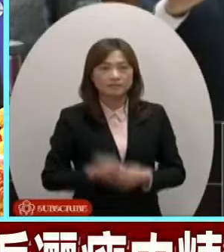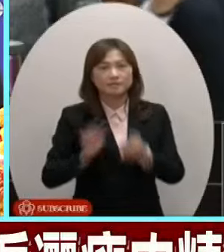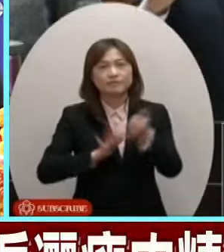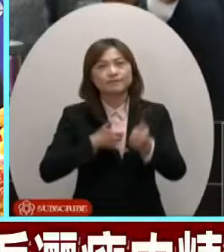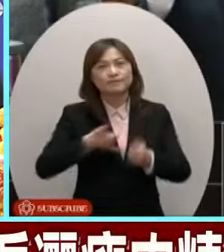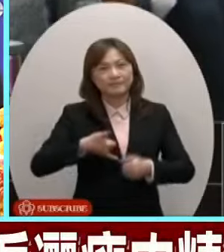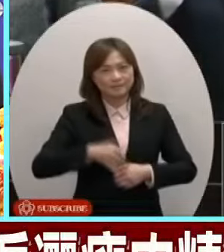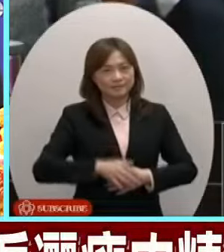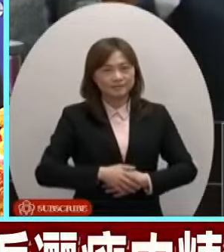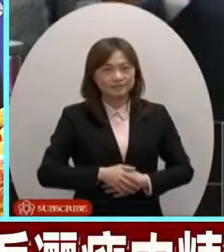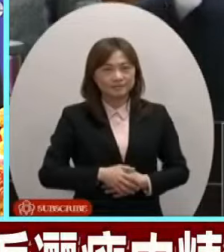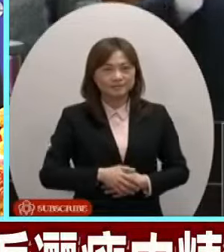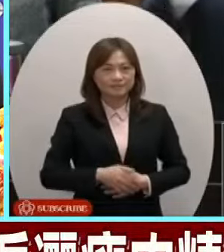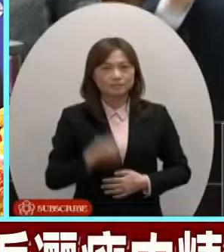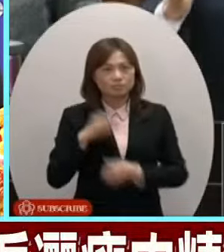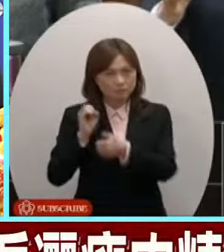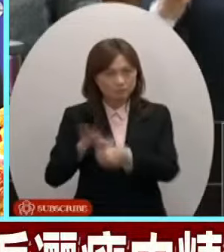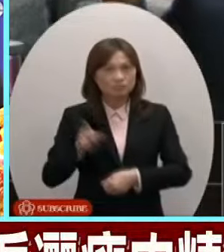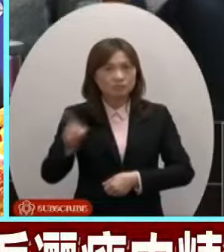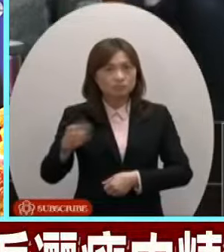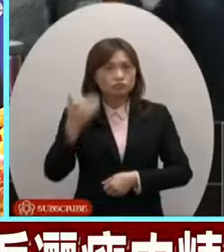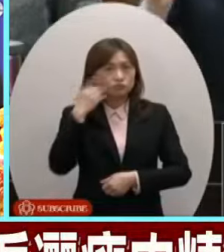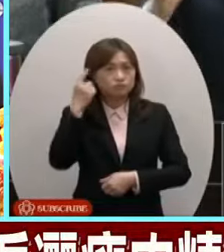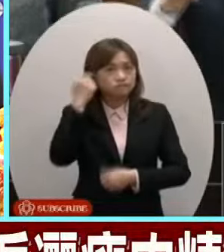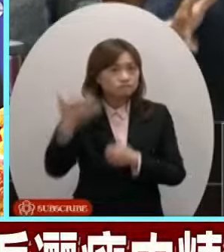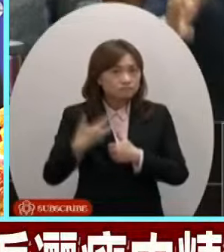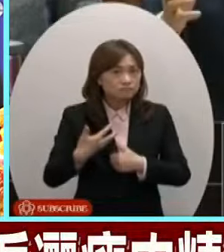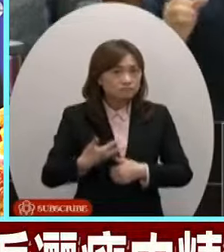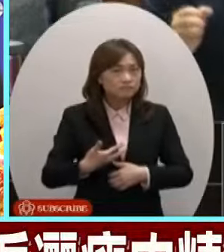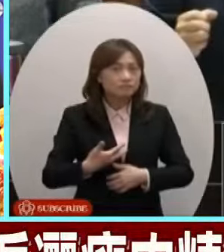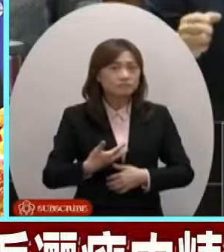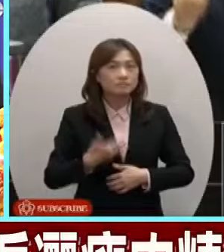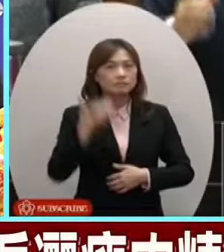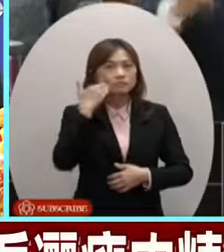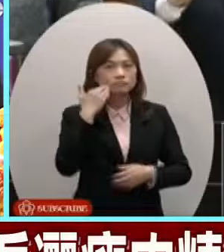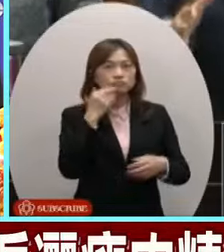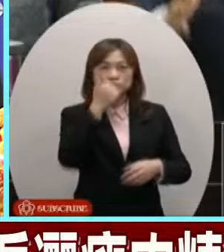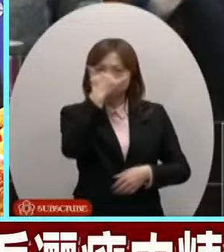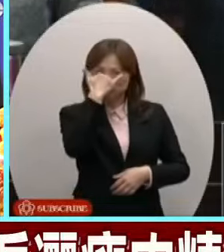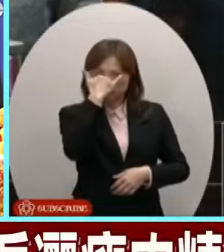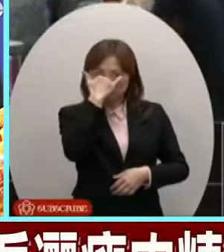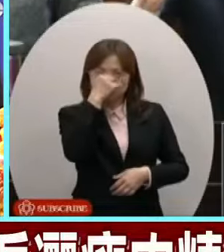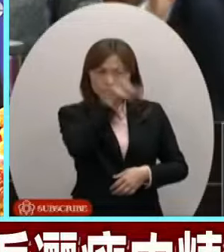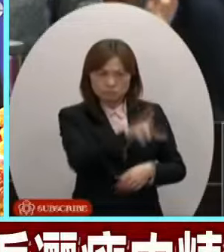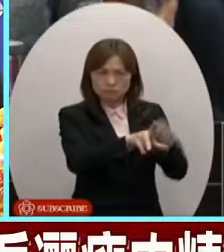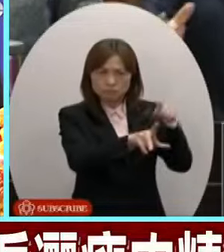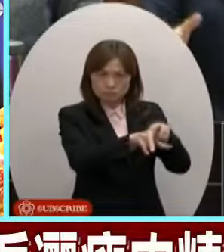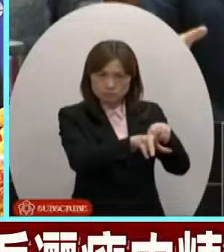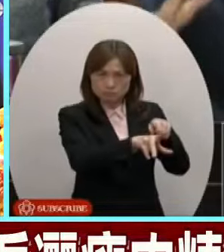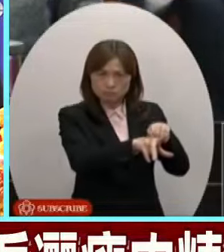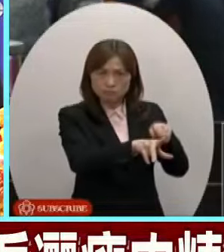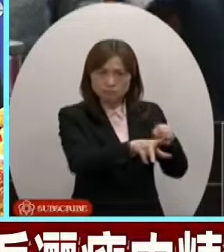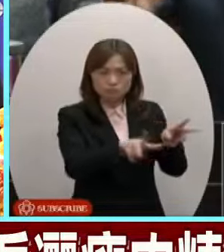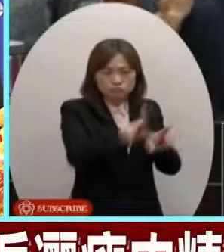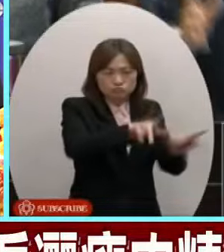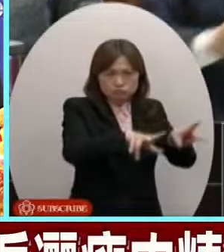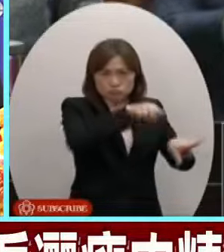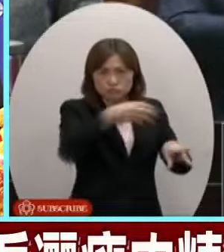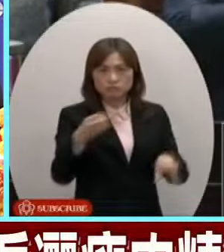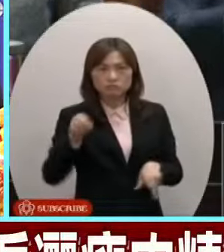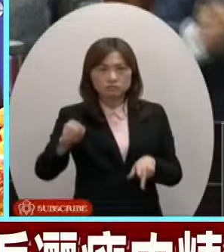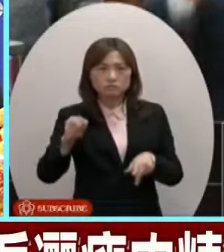因为第一个，既然连这个所谓专家会议都还没有做出结论的状况下，行政部门一定就是咬死不认错，